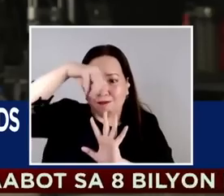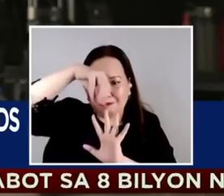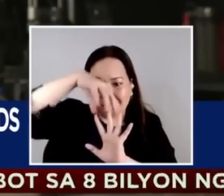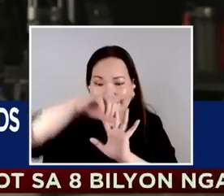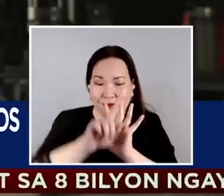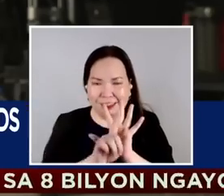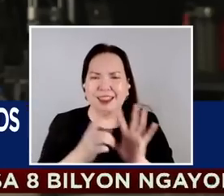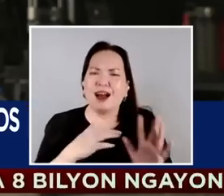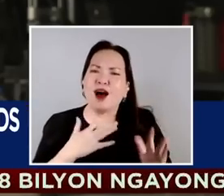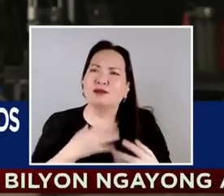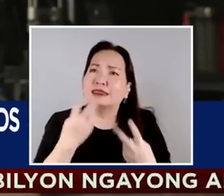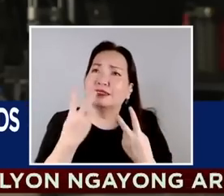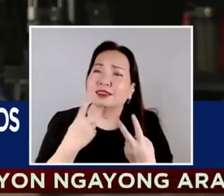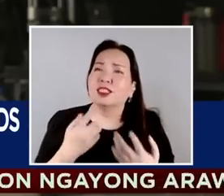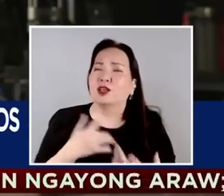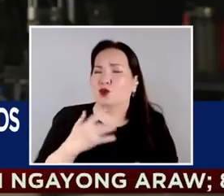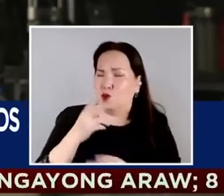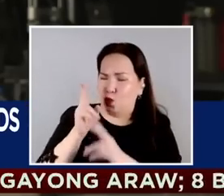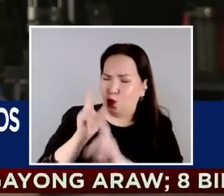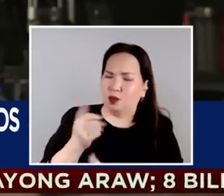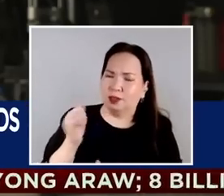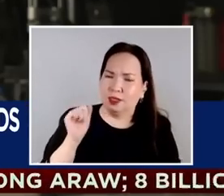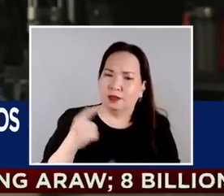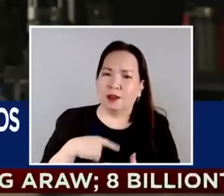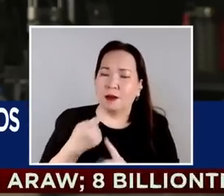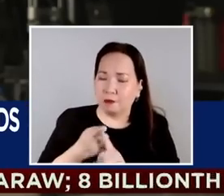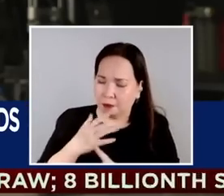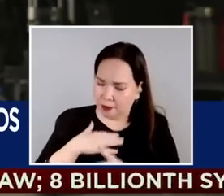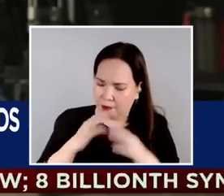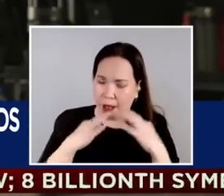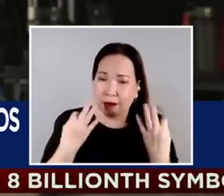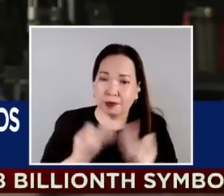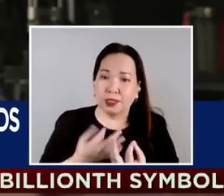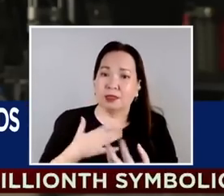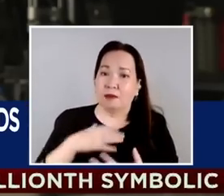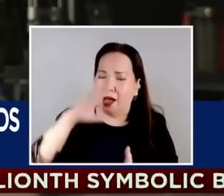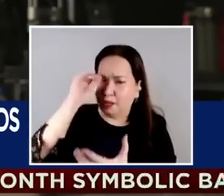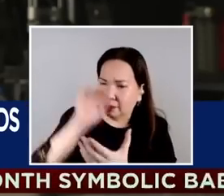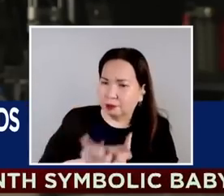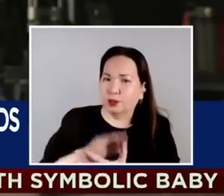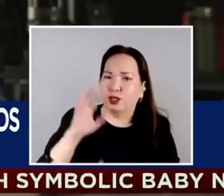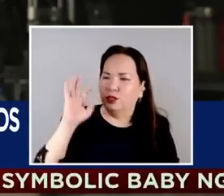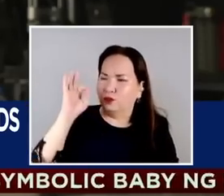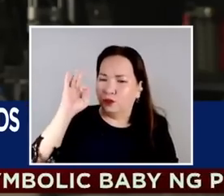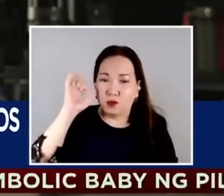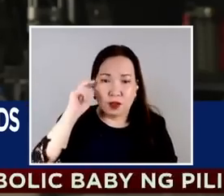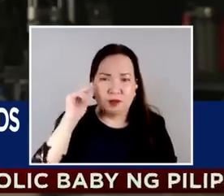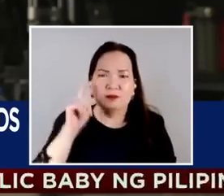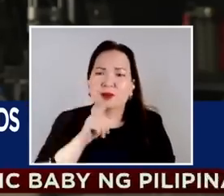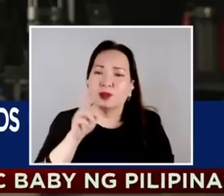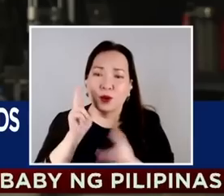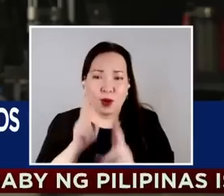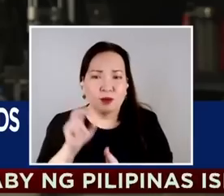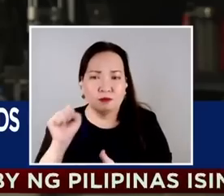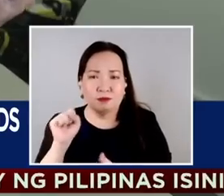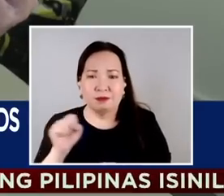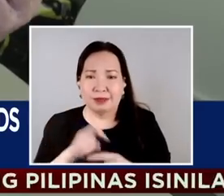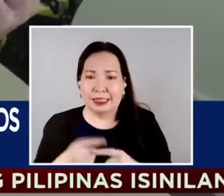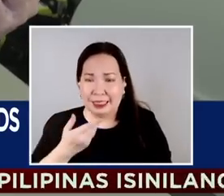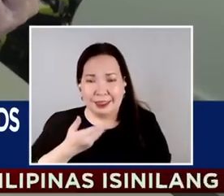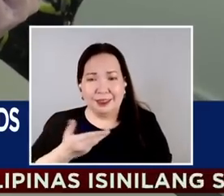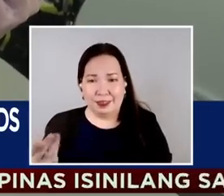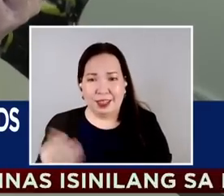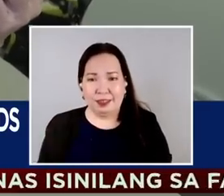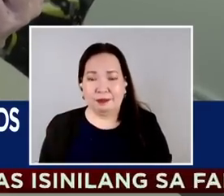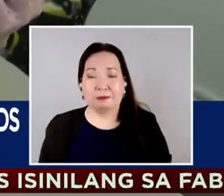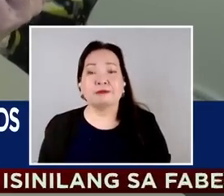I'm honored, of course. I'm honored on behalf of Francis and on behalf of the family also. I'm very honored na na-invite kami. Paraan